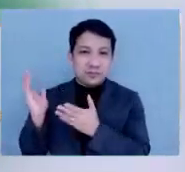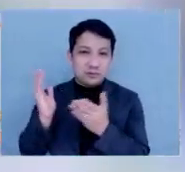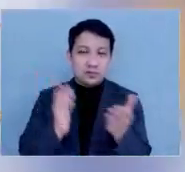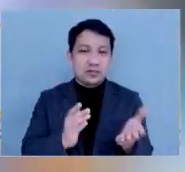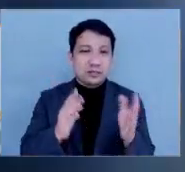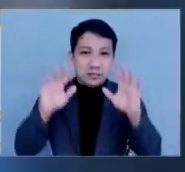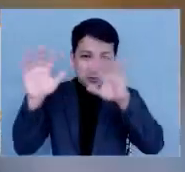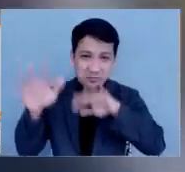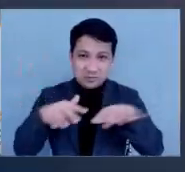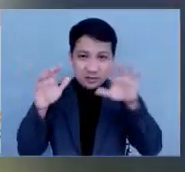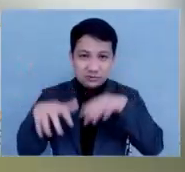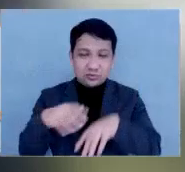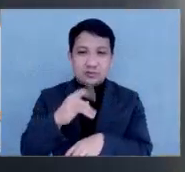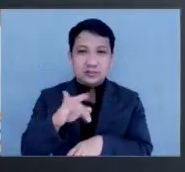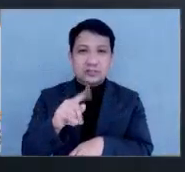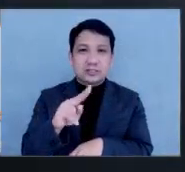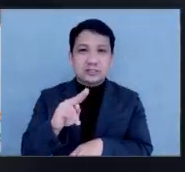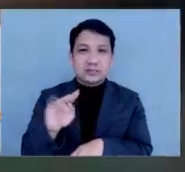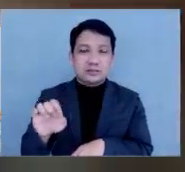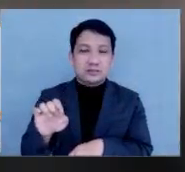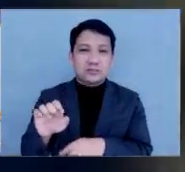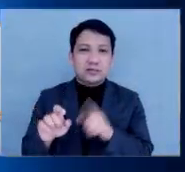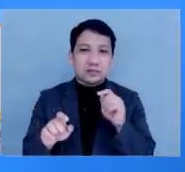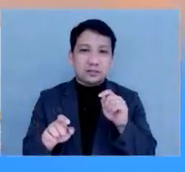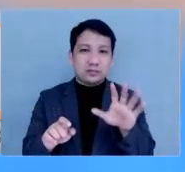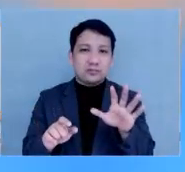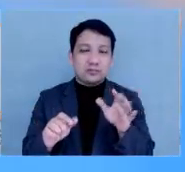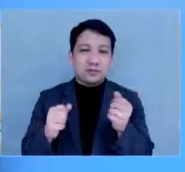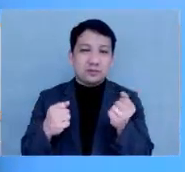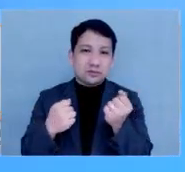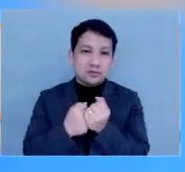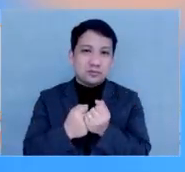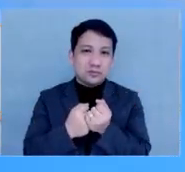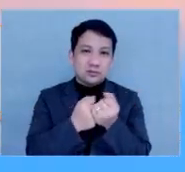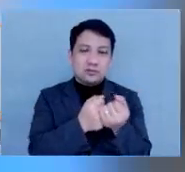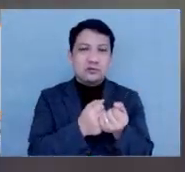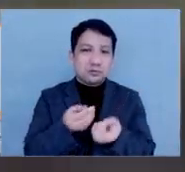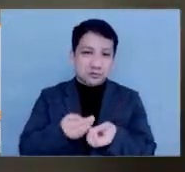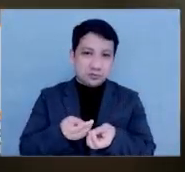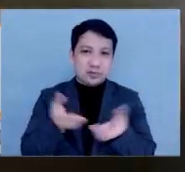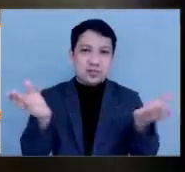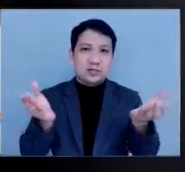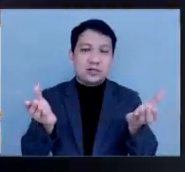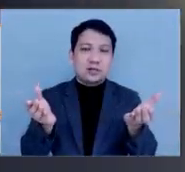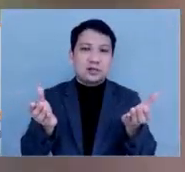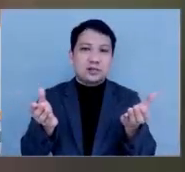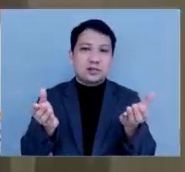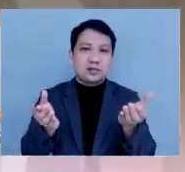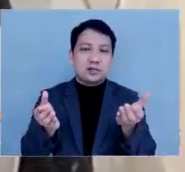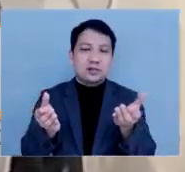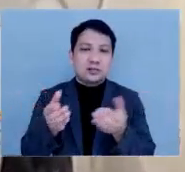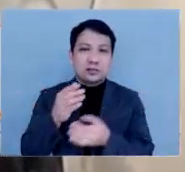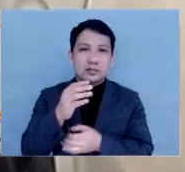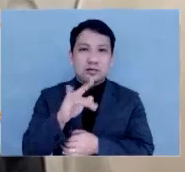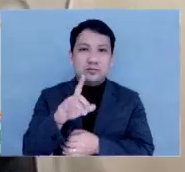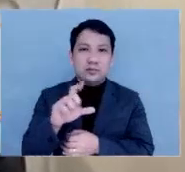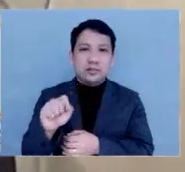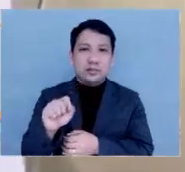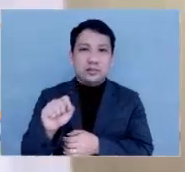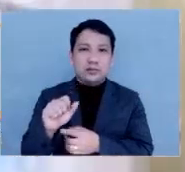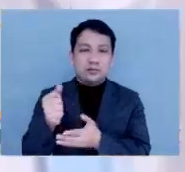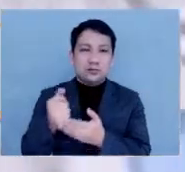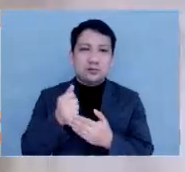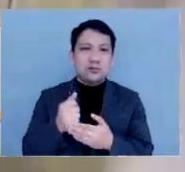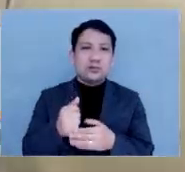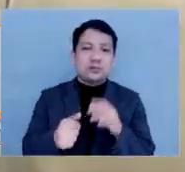Bagyong Christine. Katuwang ng Alagang Kapatid Foundation sa pamamahagi ng tulong, ang Kabalikat Civicom. Dalawang